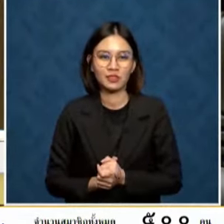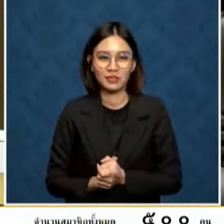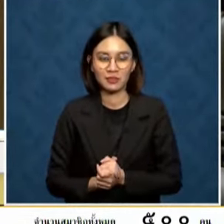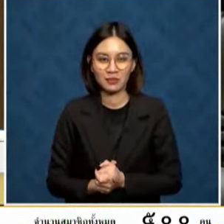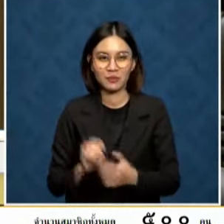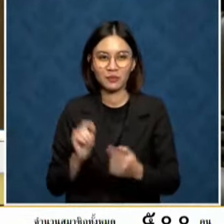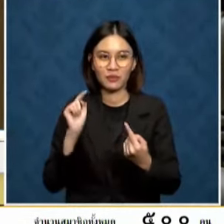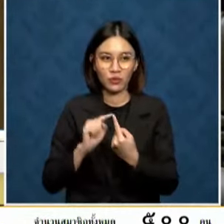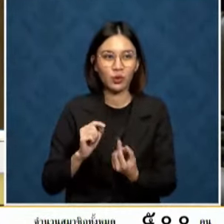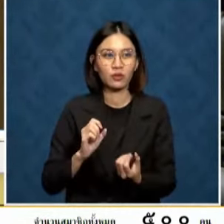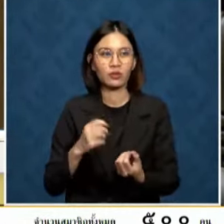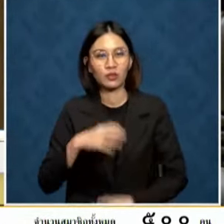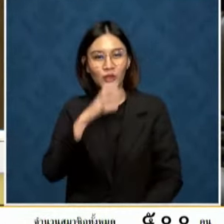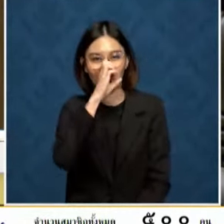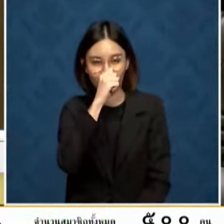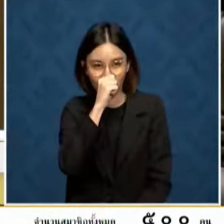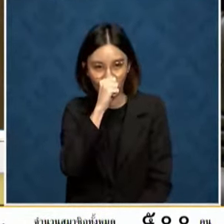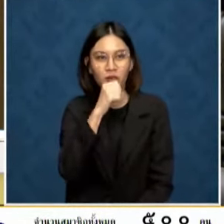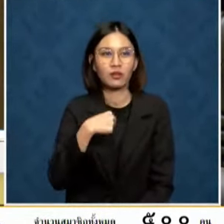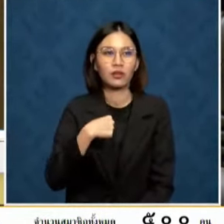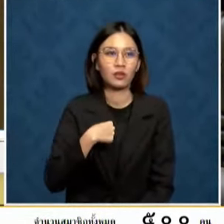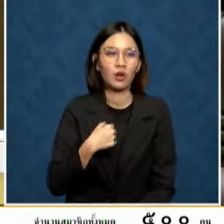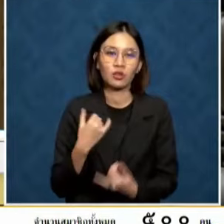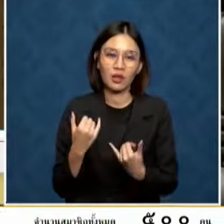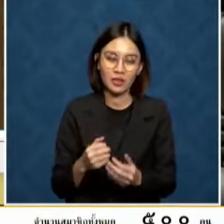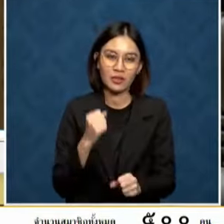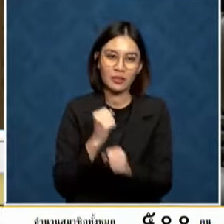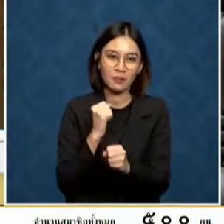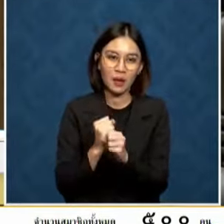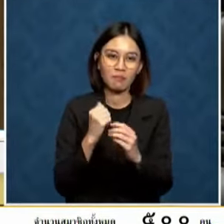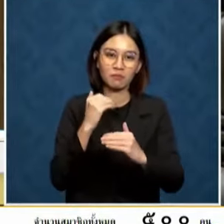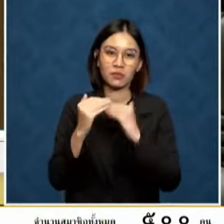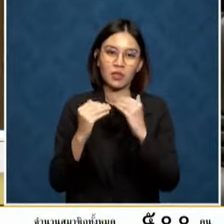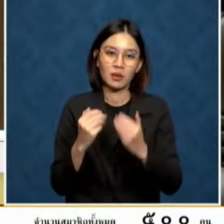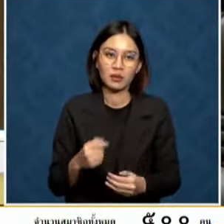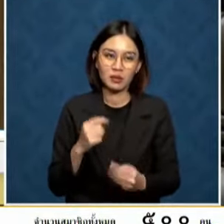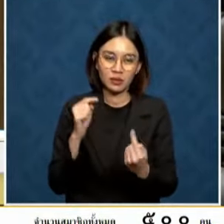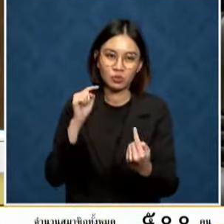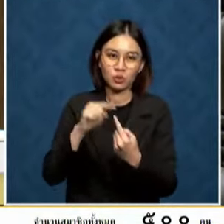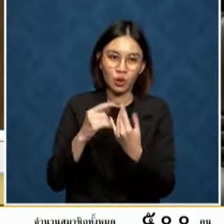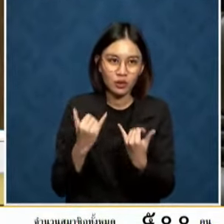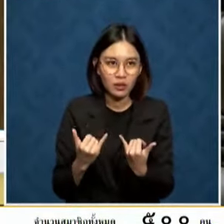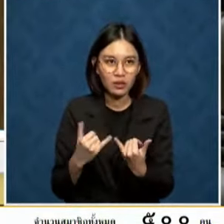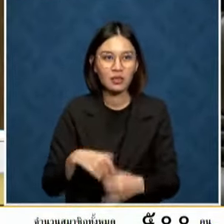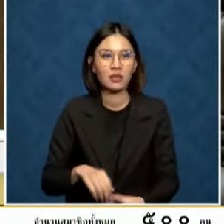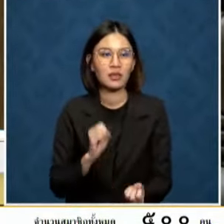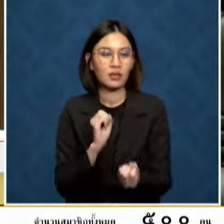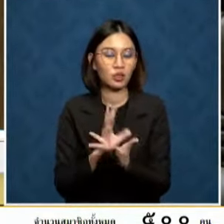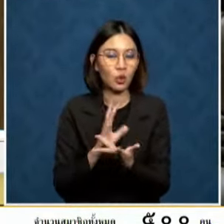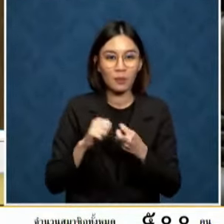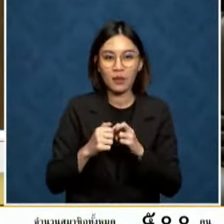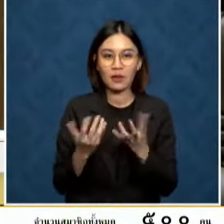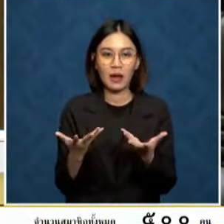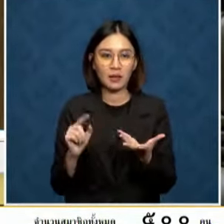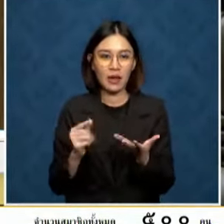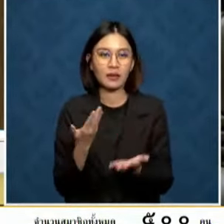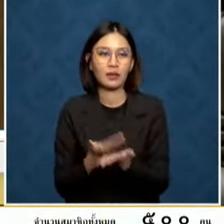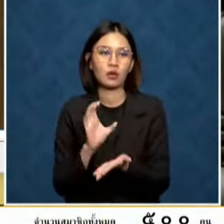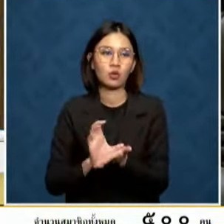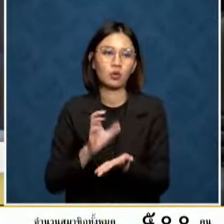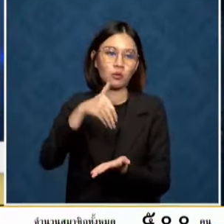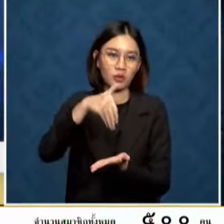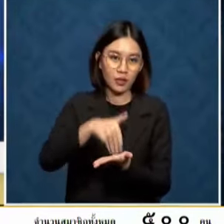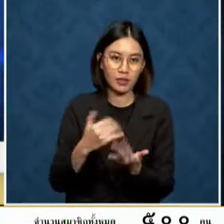คือมัตองเสียงกหนอยจธรฐานก็เดินเรือมมาถึกขนาดนี้แล้วถ้มาทานจะถามวปวดมเสียงไ เดผมเปิดไปให้ดูฮบกางตัวนี้